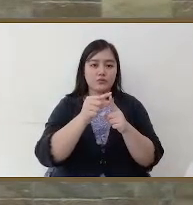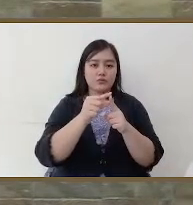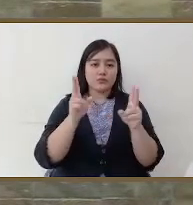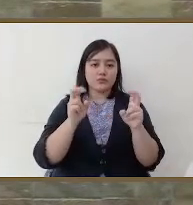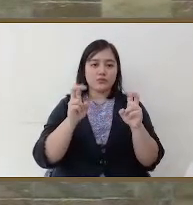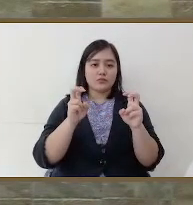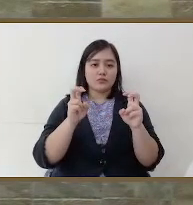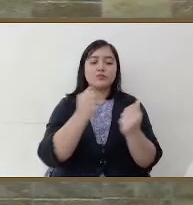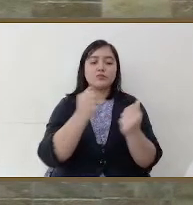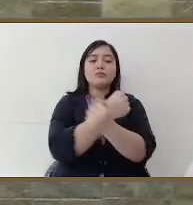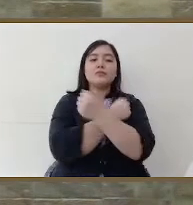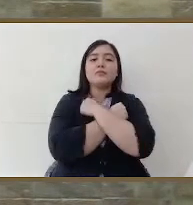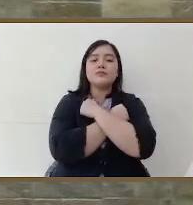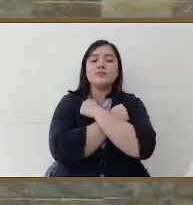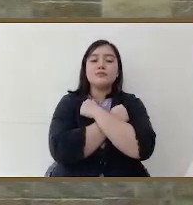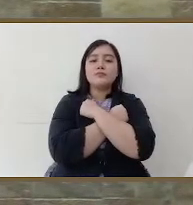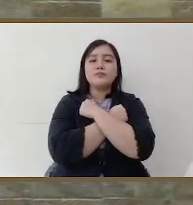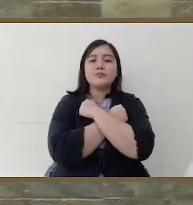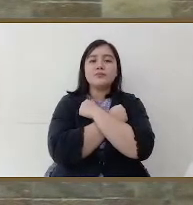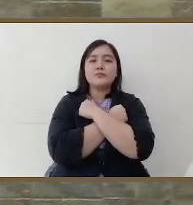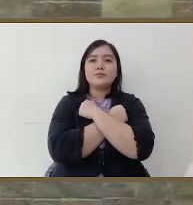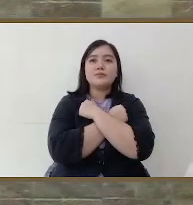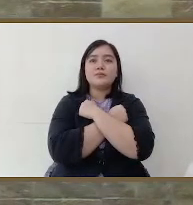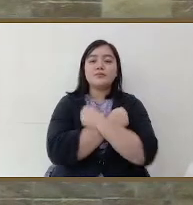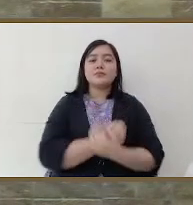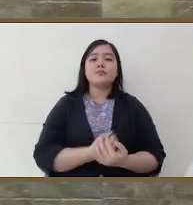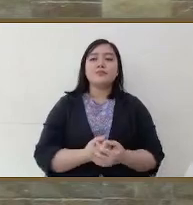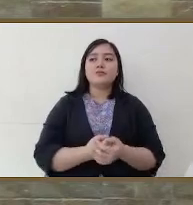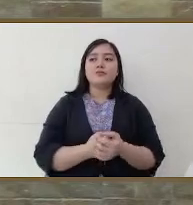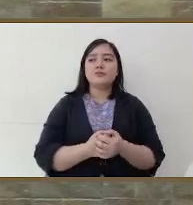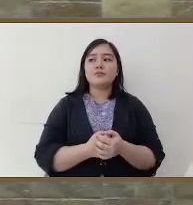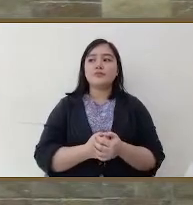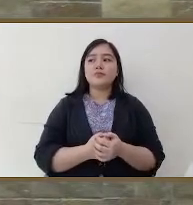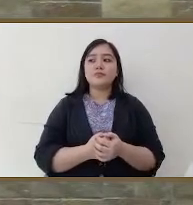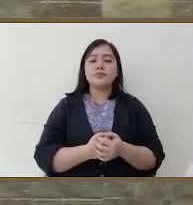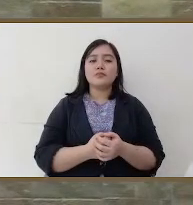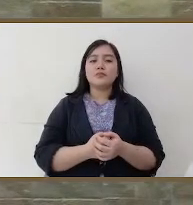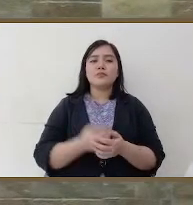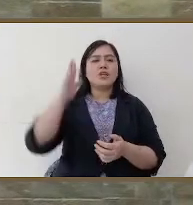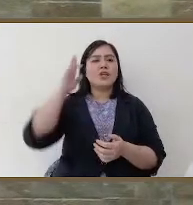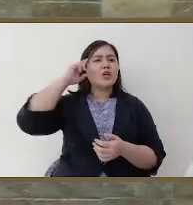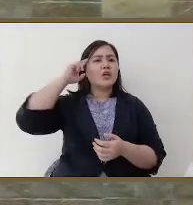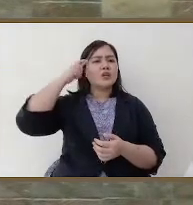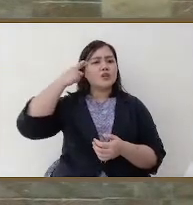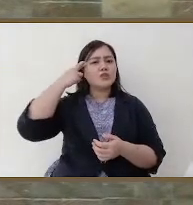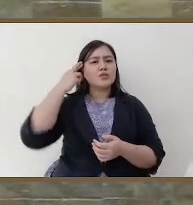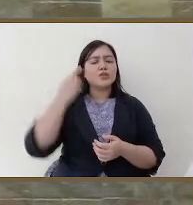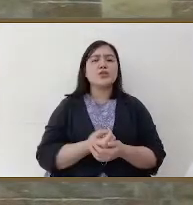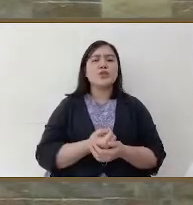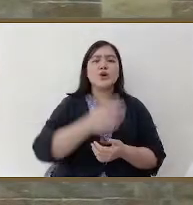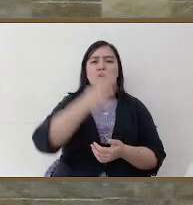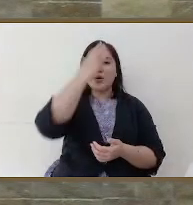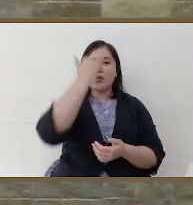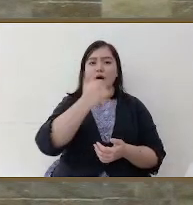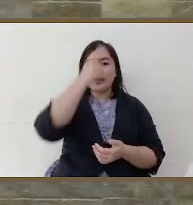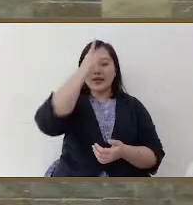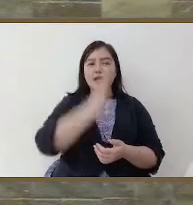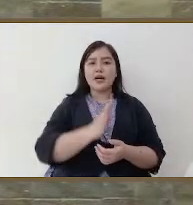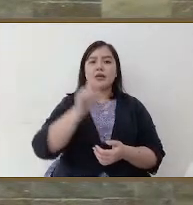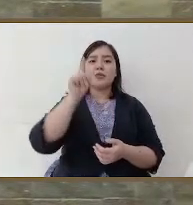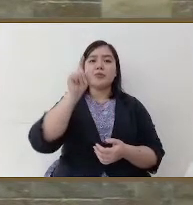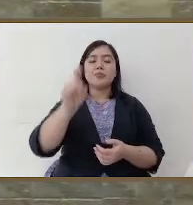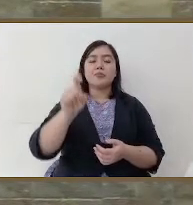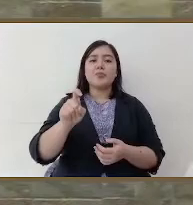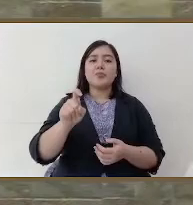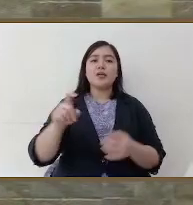Love. But the reason why God is so important and must be introduced and there must be awareness of His